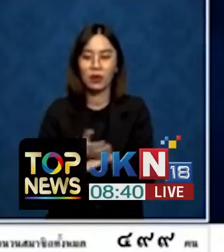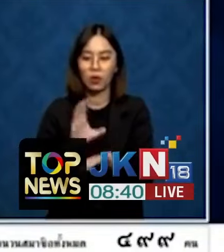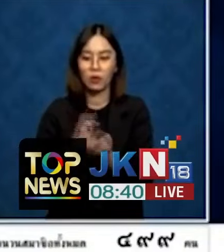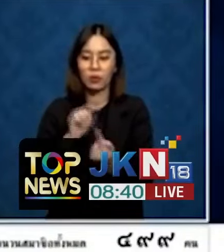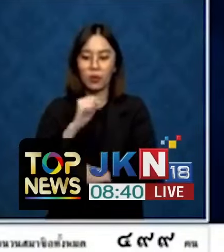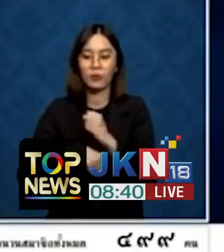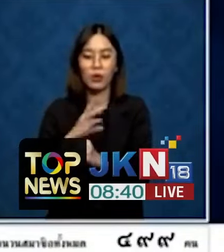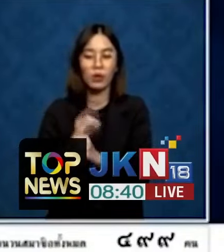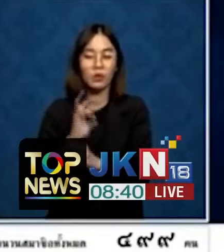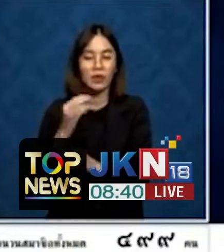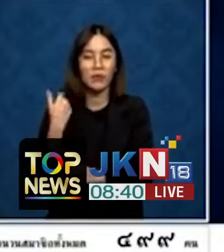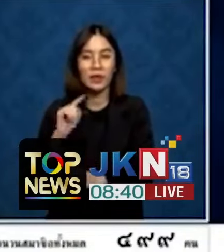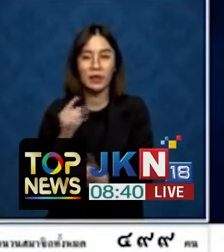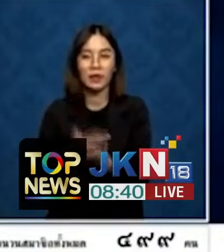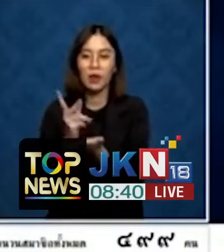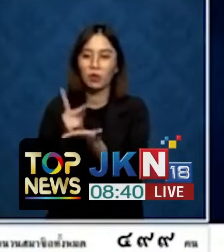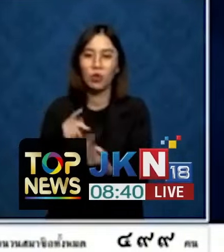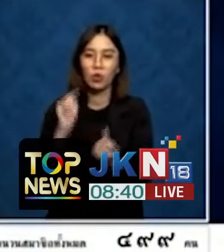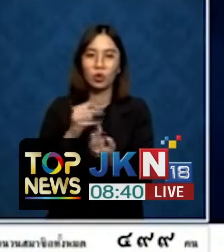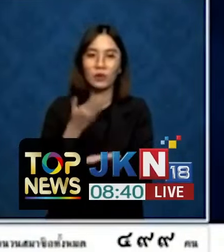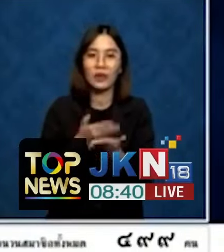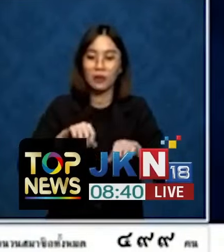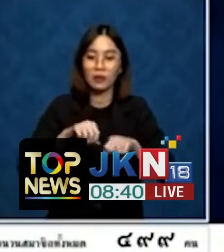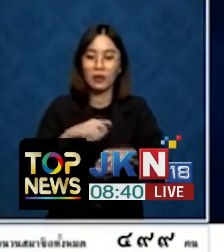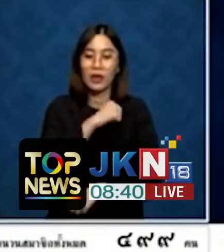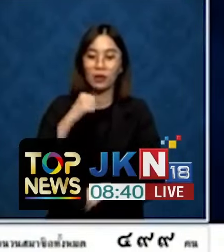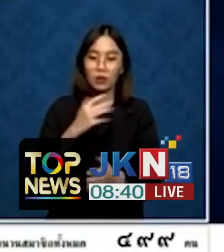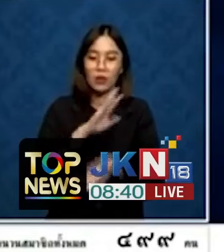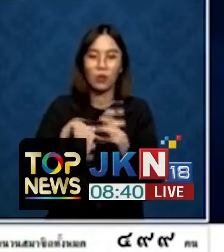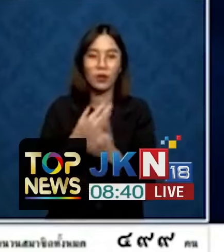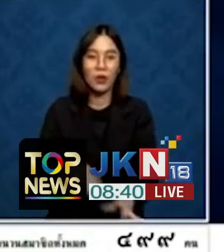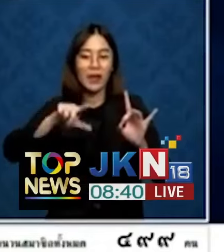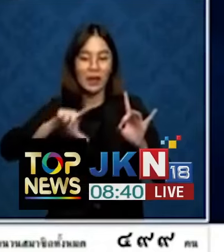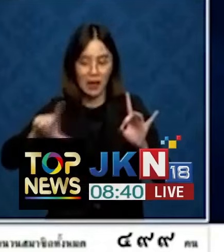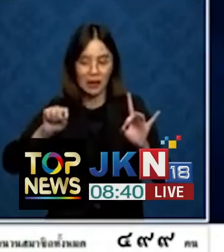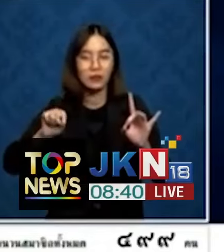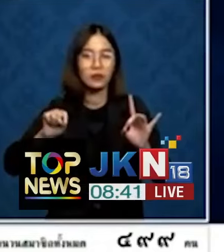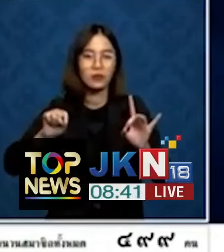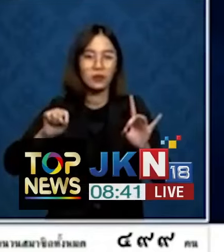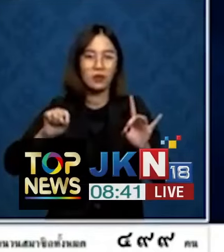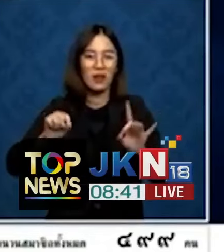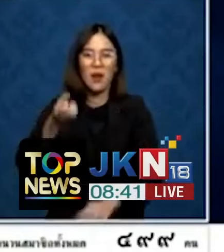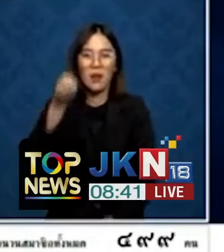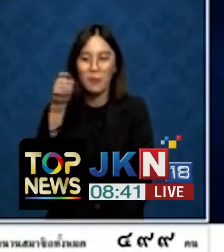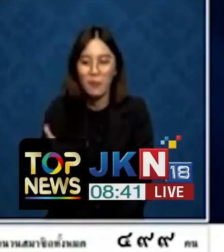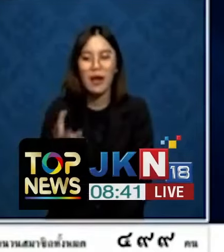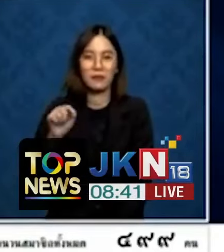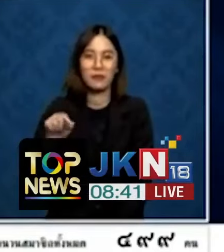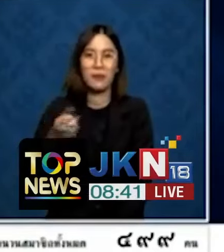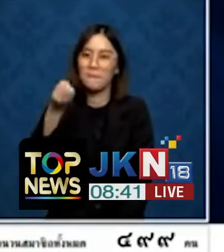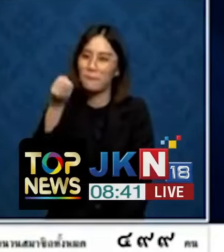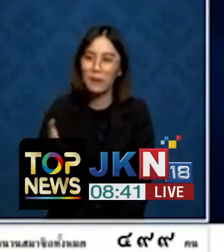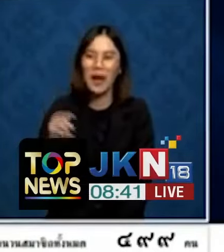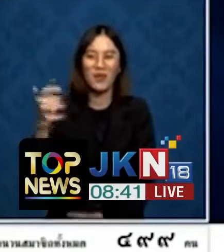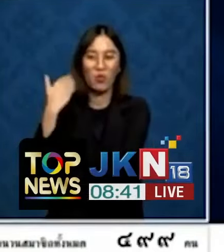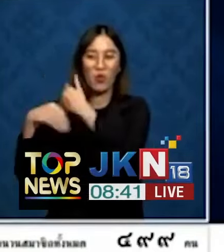ของปี67เนี่ยจะมีการกู ้แล้วก็คุณสิริกัญญายังบอกนะครับว่าเรื่องนี้เนี่ยนะฮะสอว่าอาจจะผิดกฎหมายหล